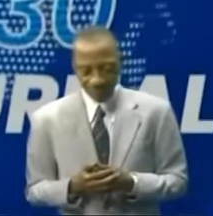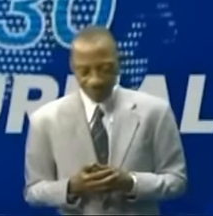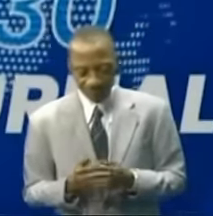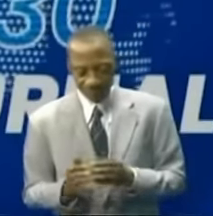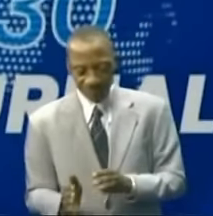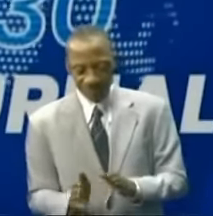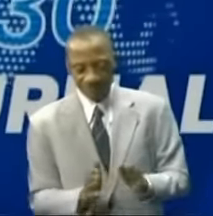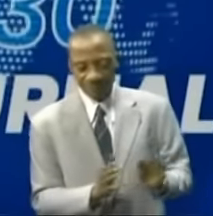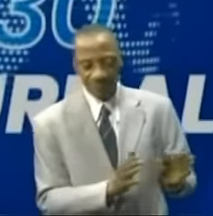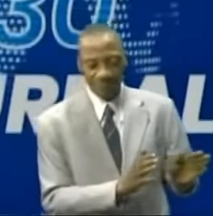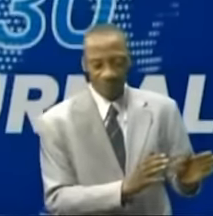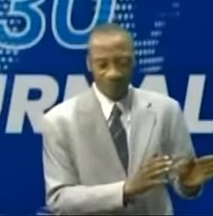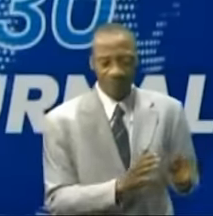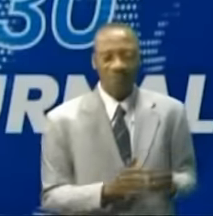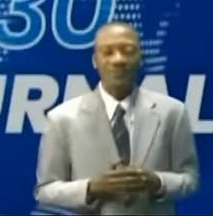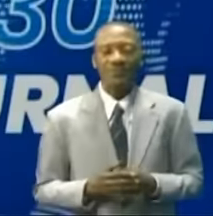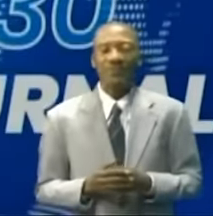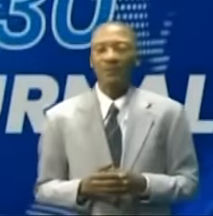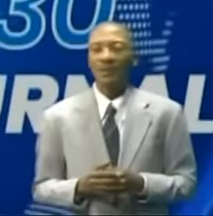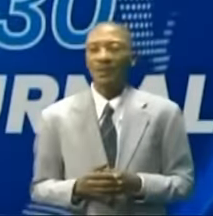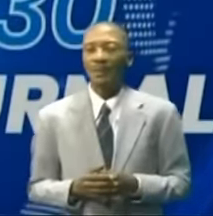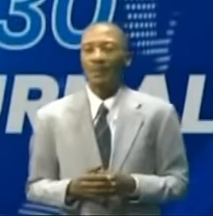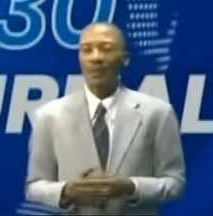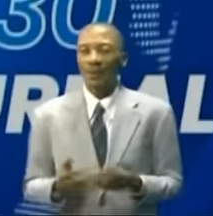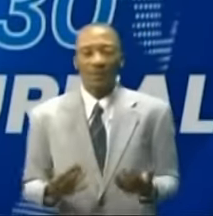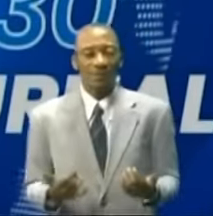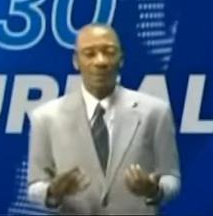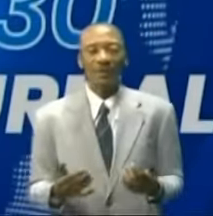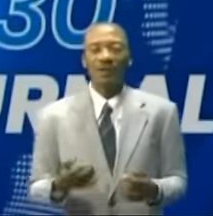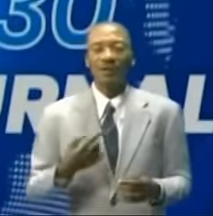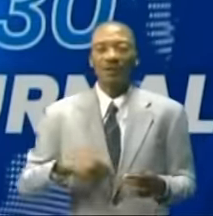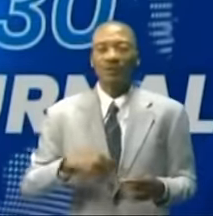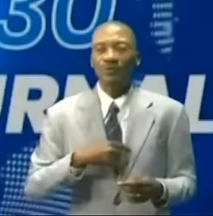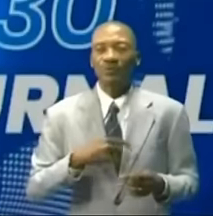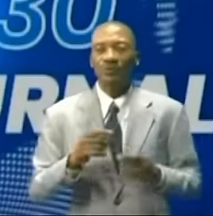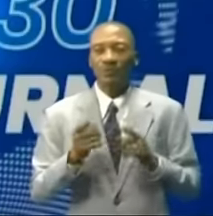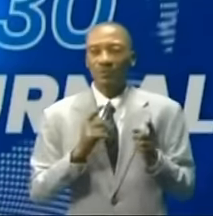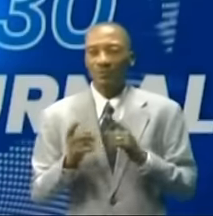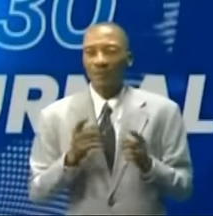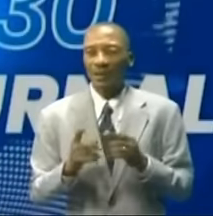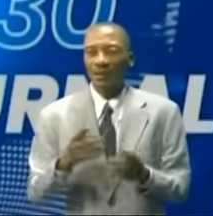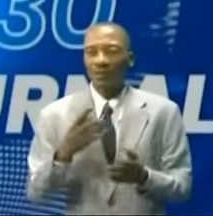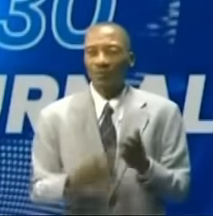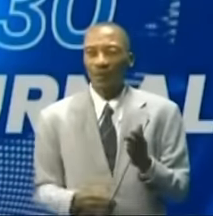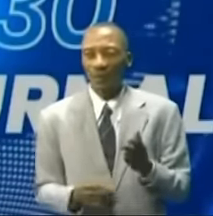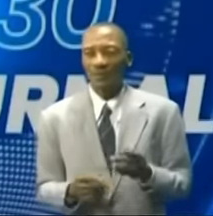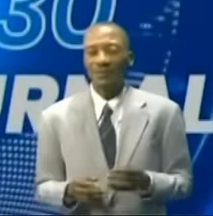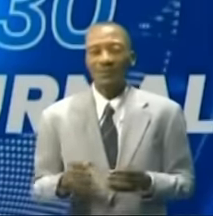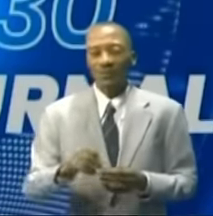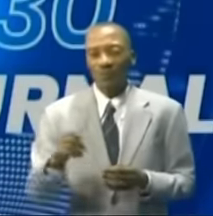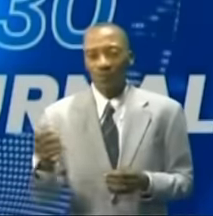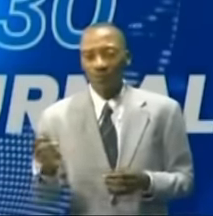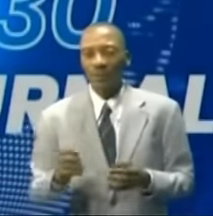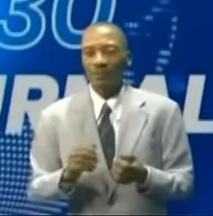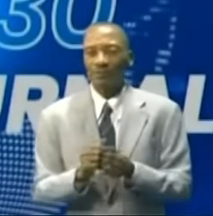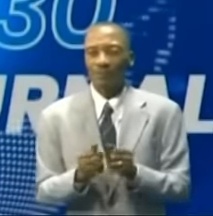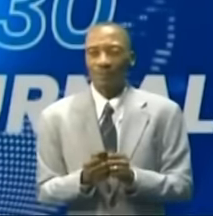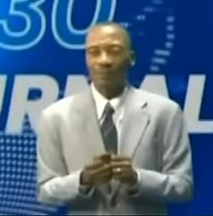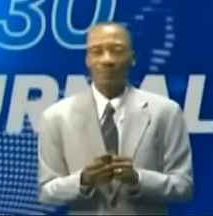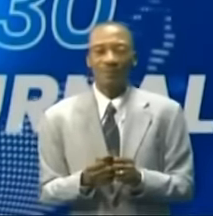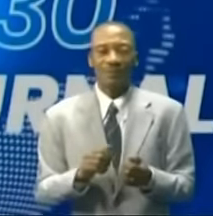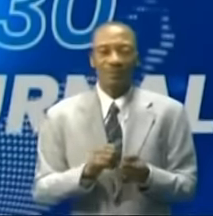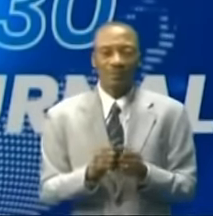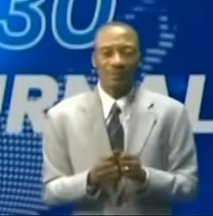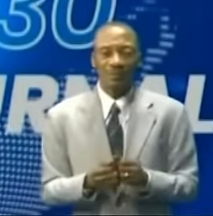nationale congolaise et Star Times veulent renforcer leur partenariat dans le cadre de la réforme des fonds en comble de cette chaîne nationale.